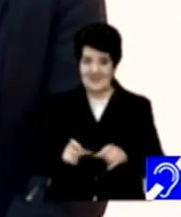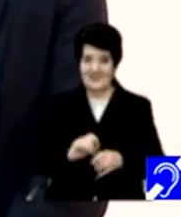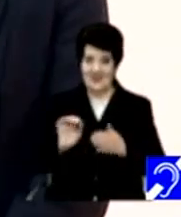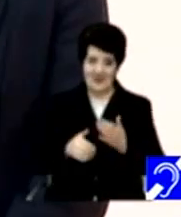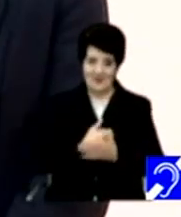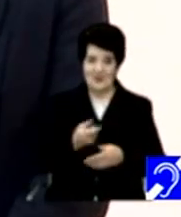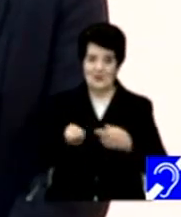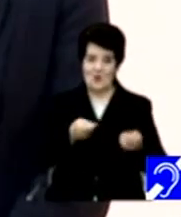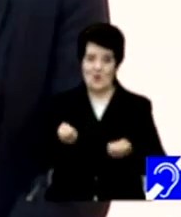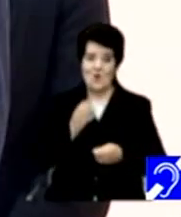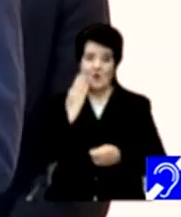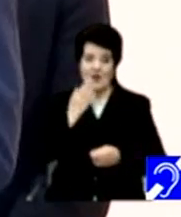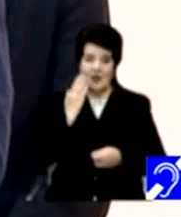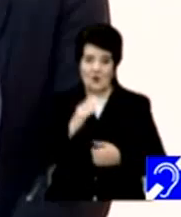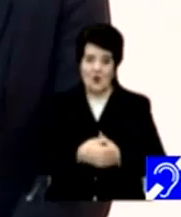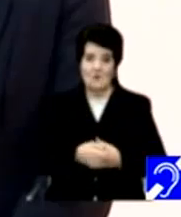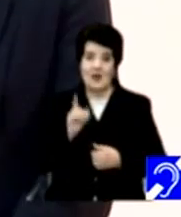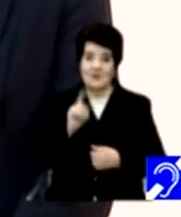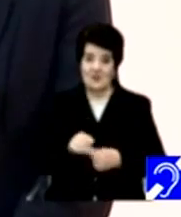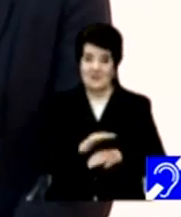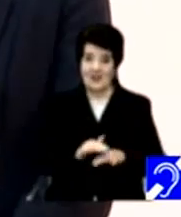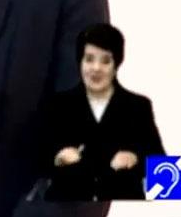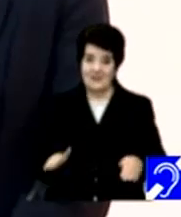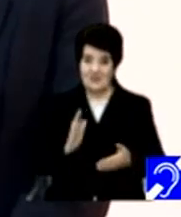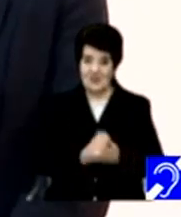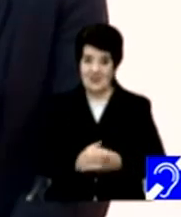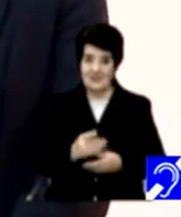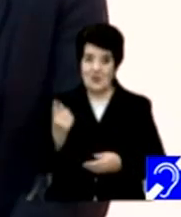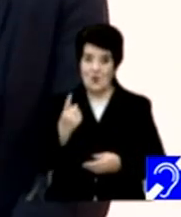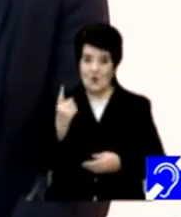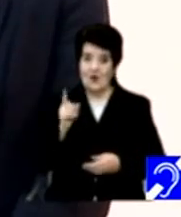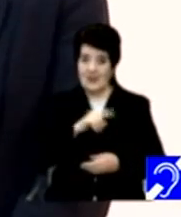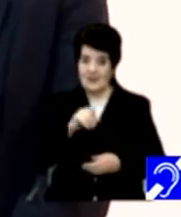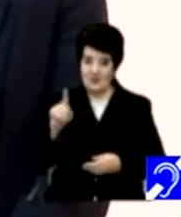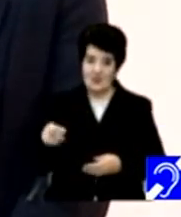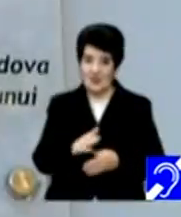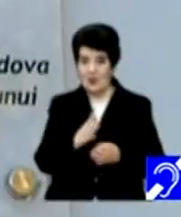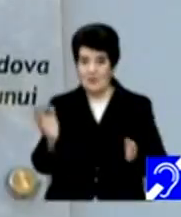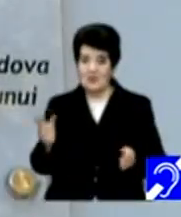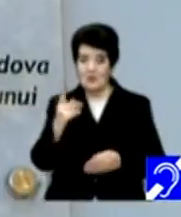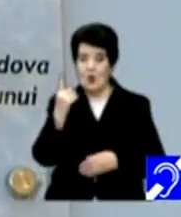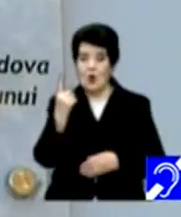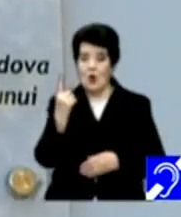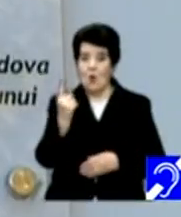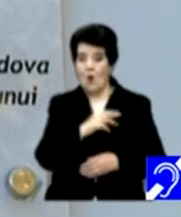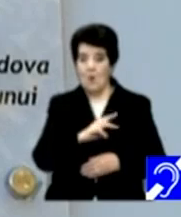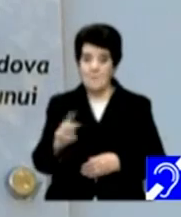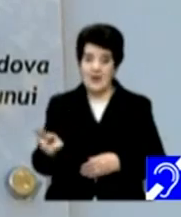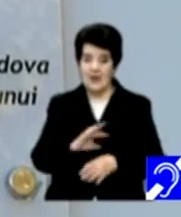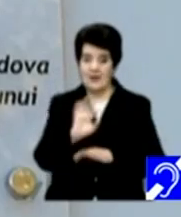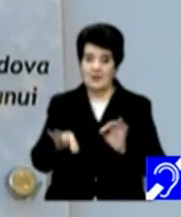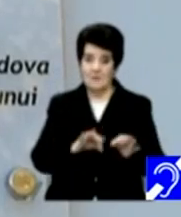renovate de Guvernul României, pentru că această grădiniță este una din cele peste 1100 de proiecte care au